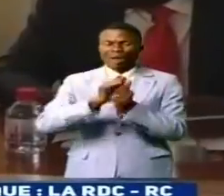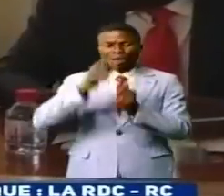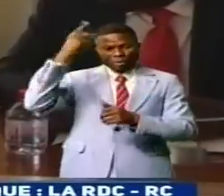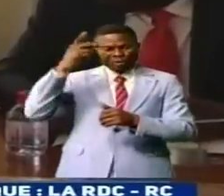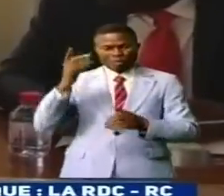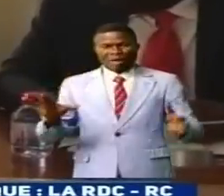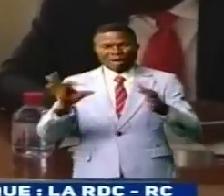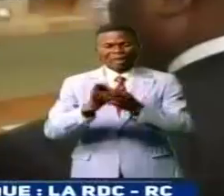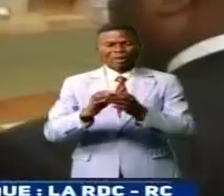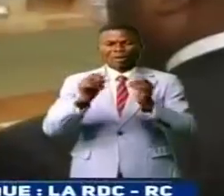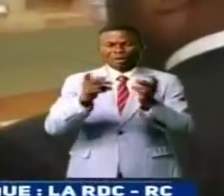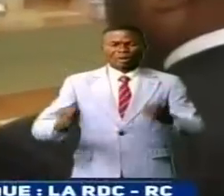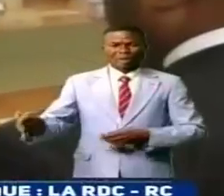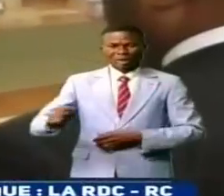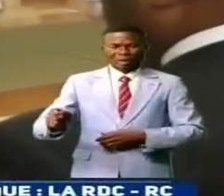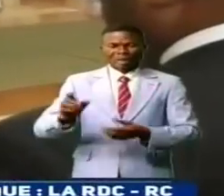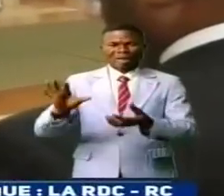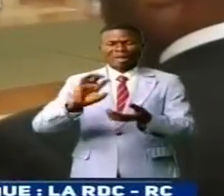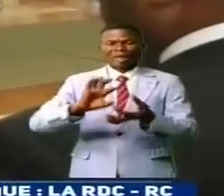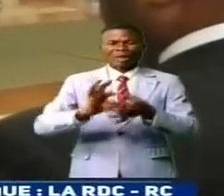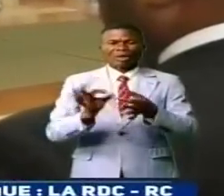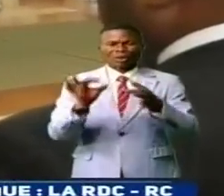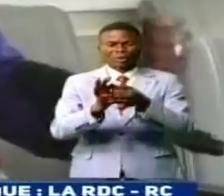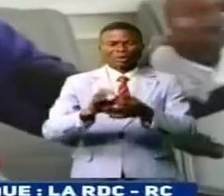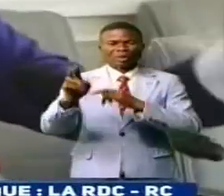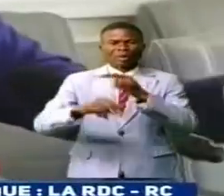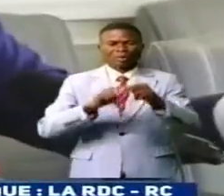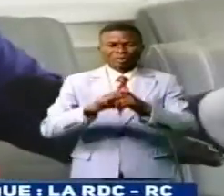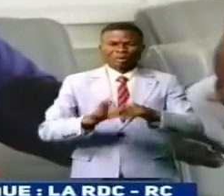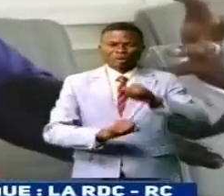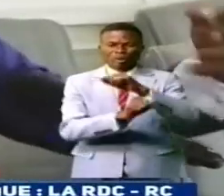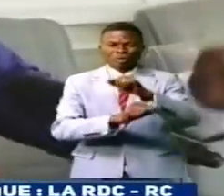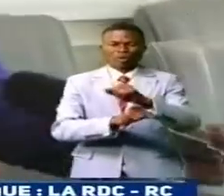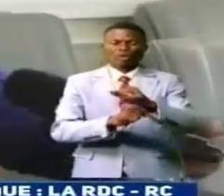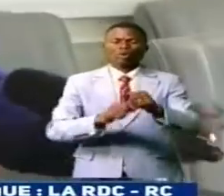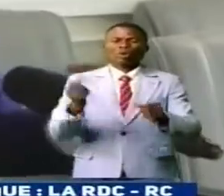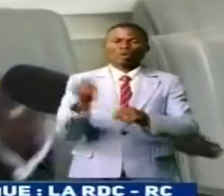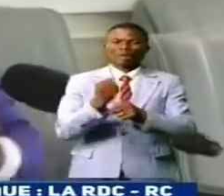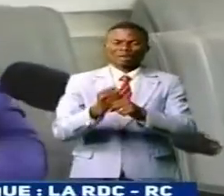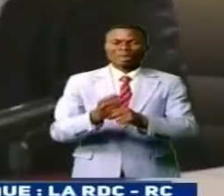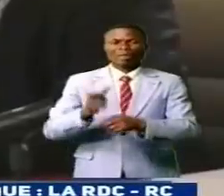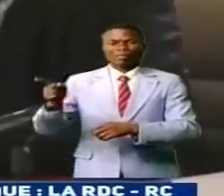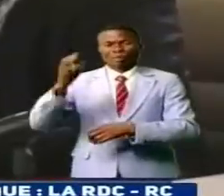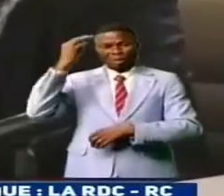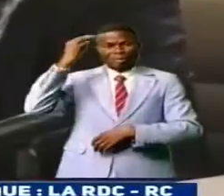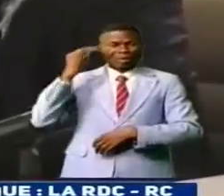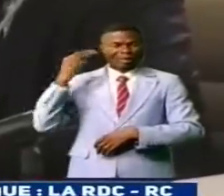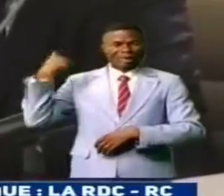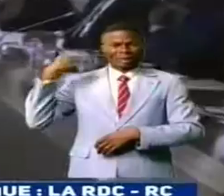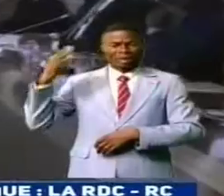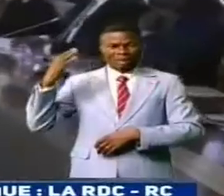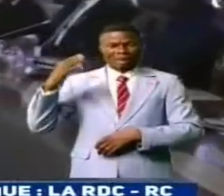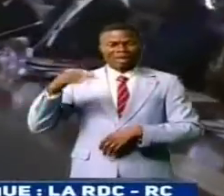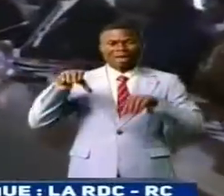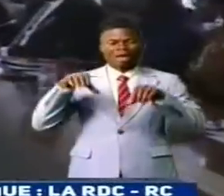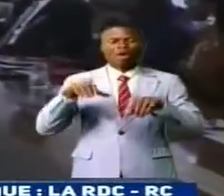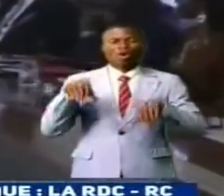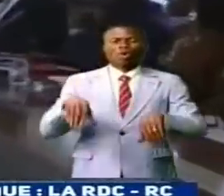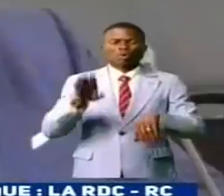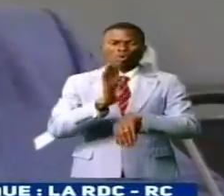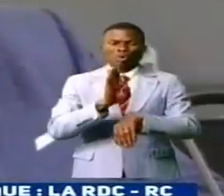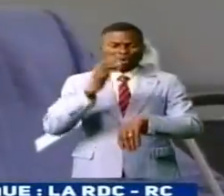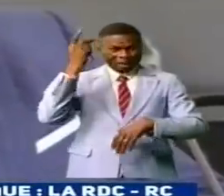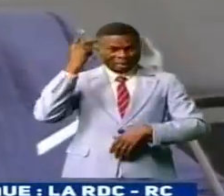du territoire et de l'unité nationale, soutenue par son secteur. À son tour, le ministre de Tagui Luando Mboyo a